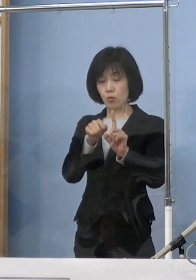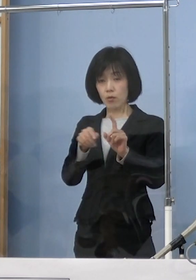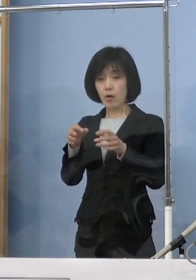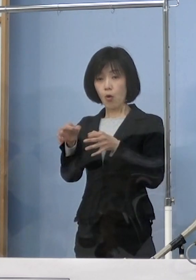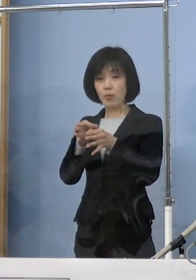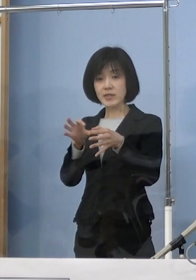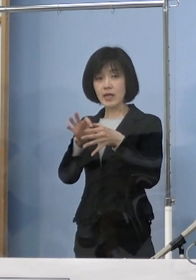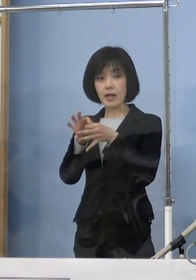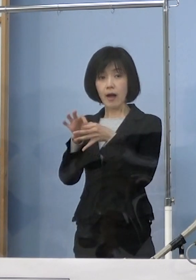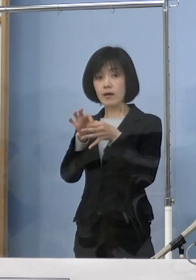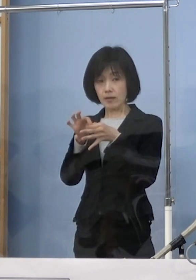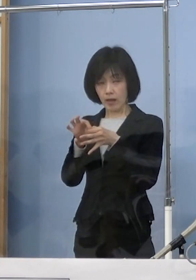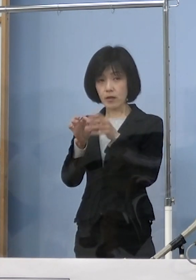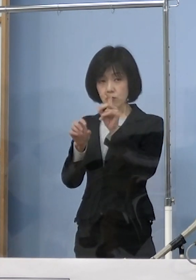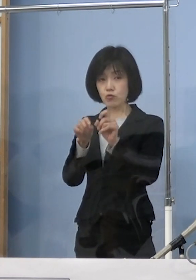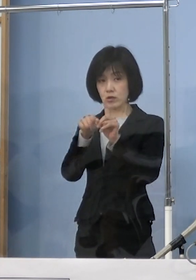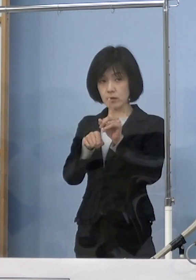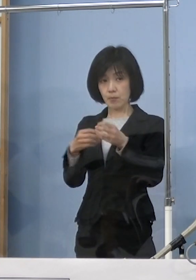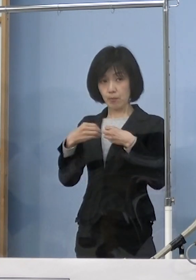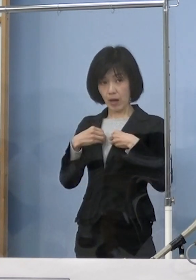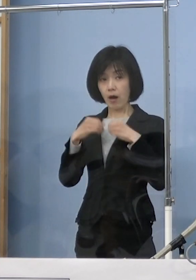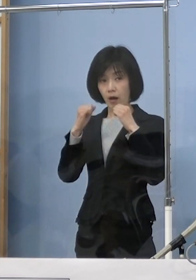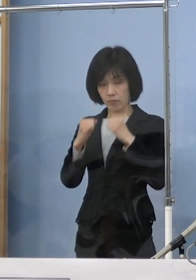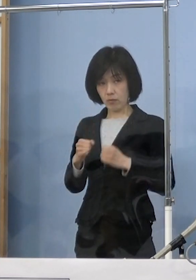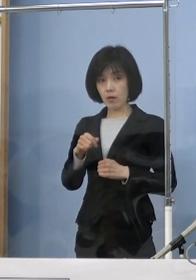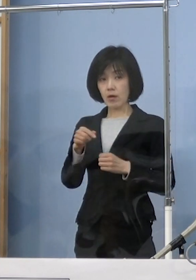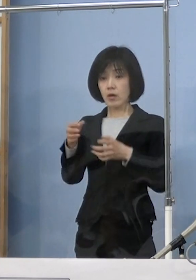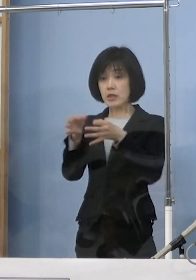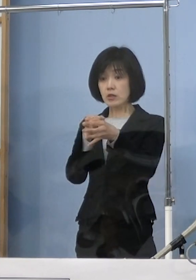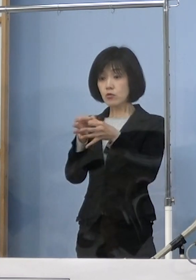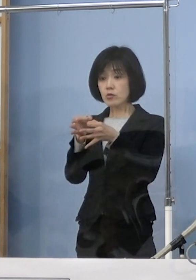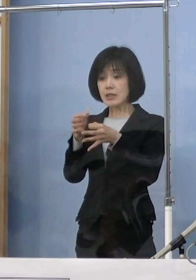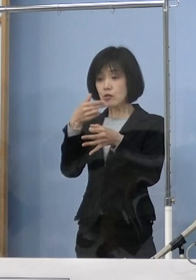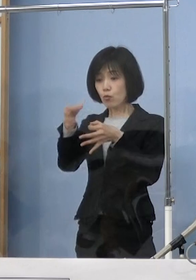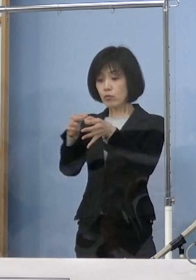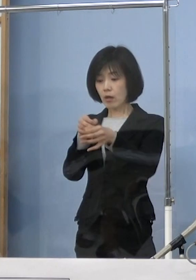このお店関係、飲食店関係で、この